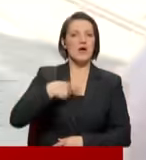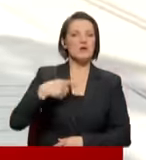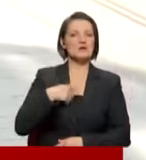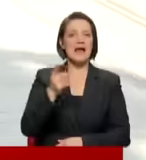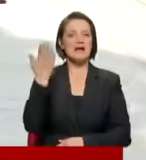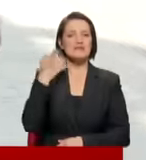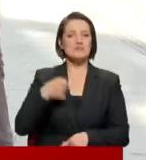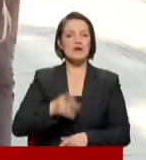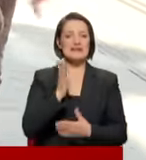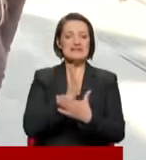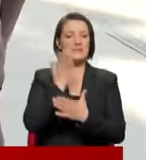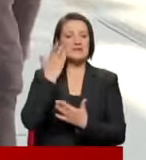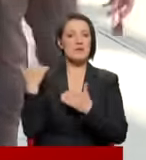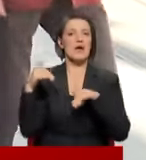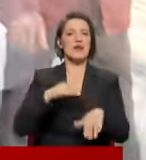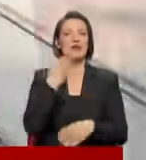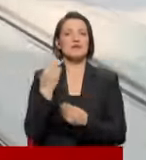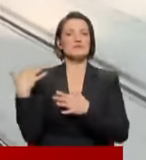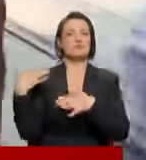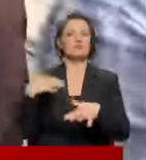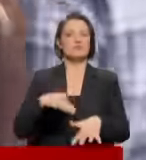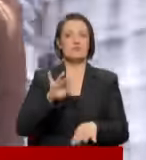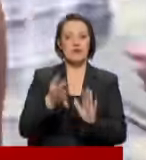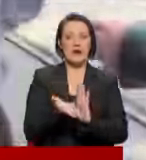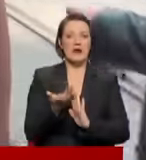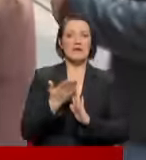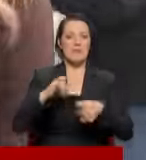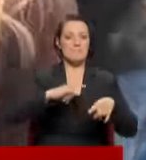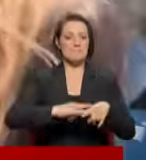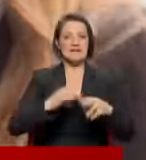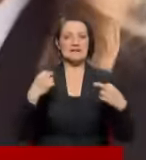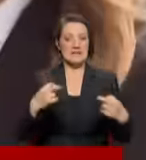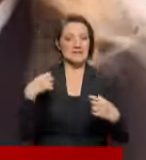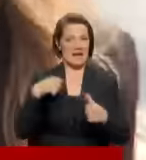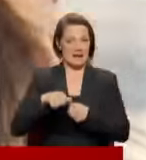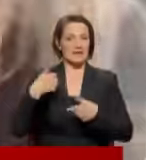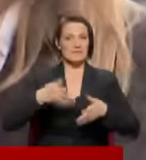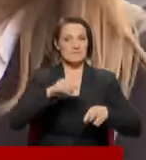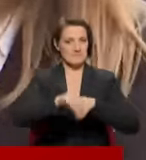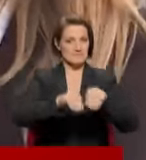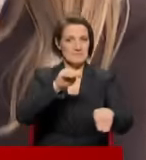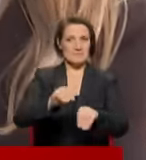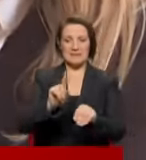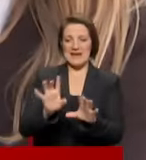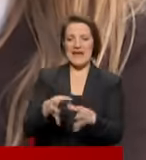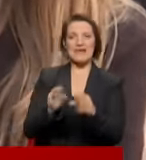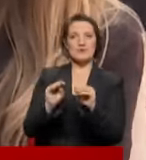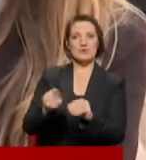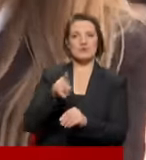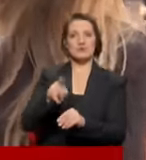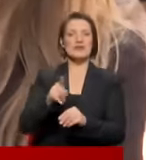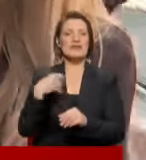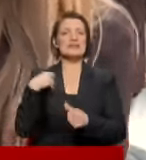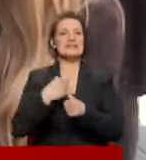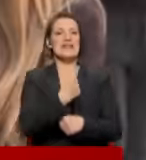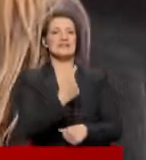tane. Eskiden buraya sinema izlemeye gelirdi gençler. Kaldırılan masa sandalyeler tekrar sokaklara dönecek mi? Bir ekip kurup şu mekanları tek